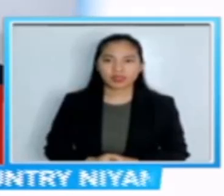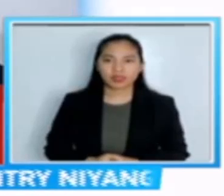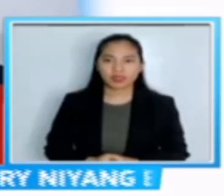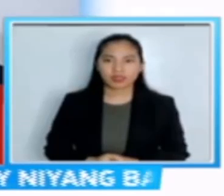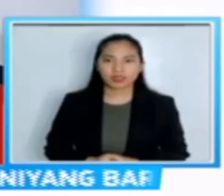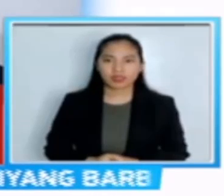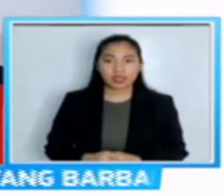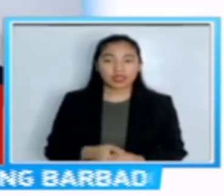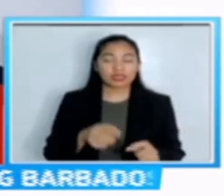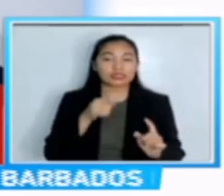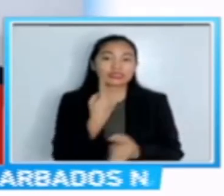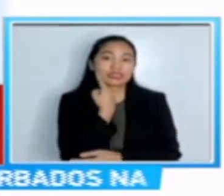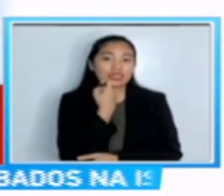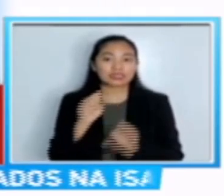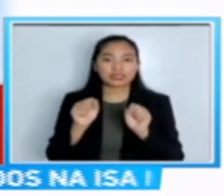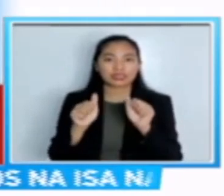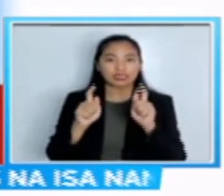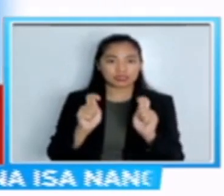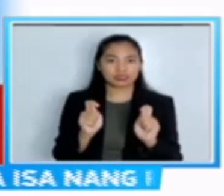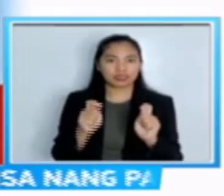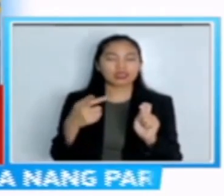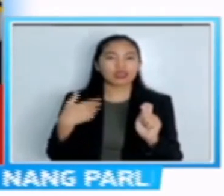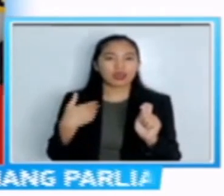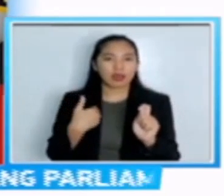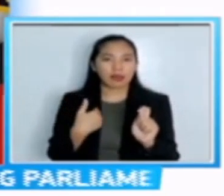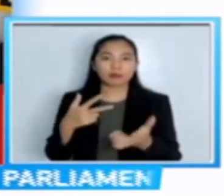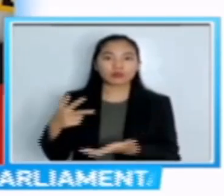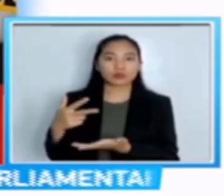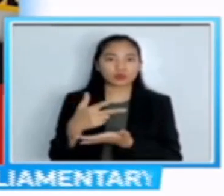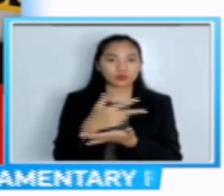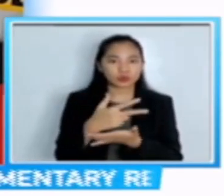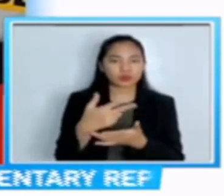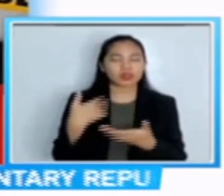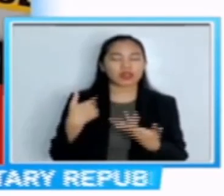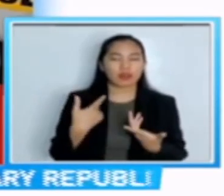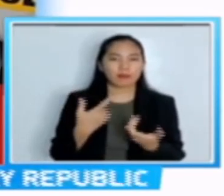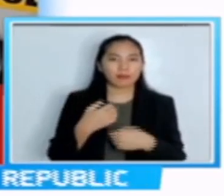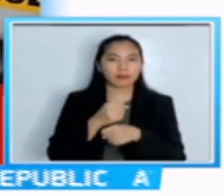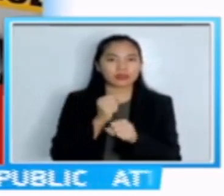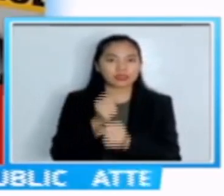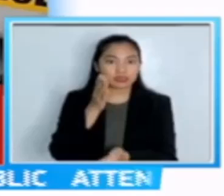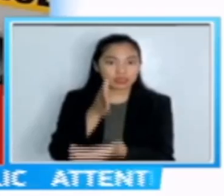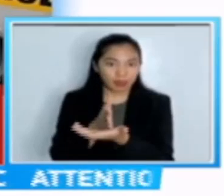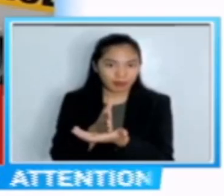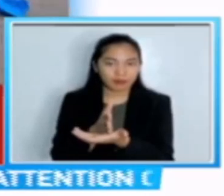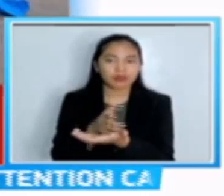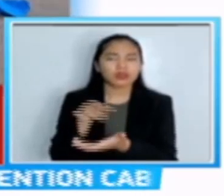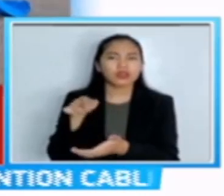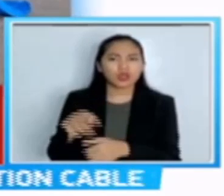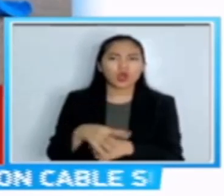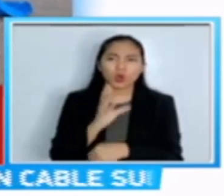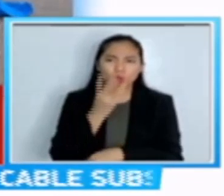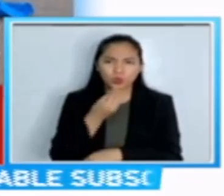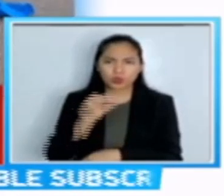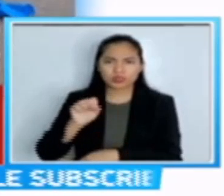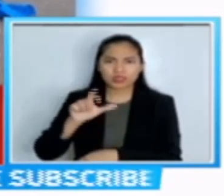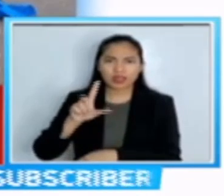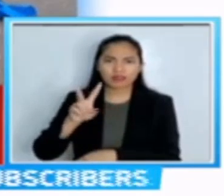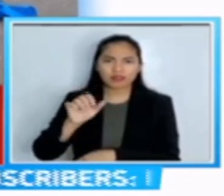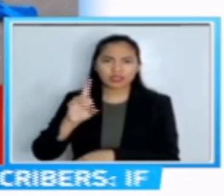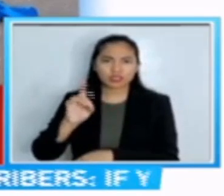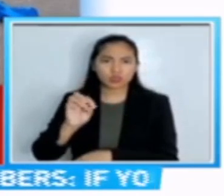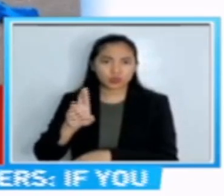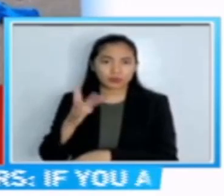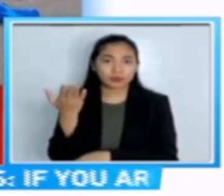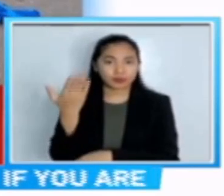Sabado ang sasakyan ng biktimang si Rogelio Salvador, dating kapitan ng Barangay Concepcion. Doon siya pinagbabaril